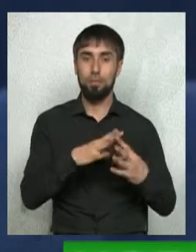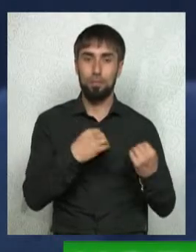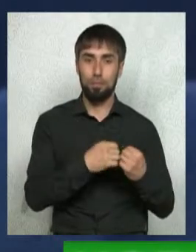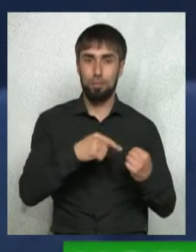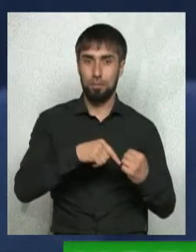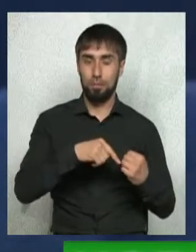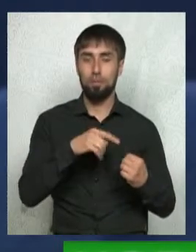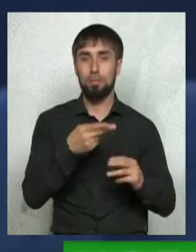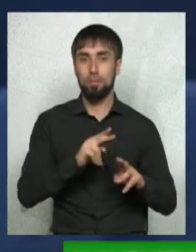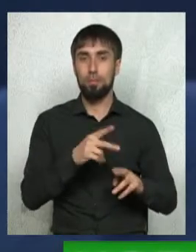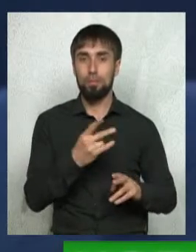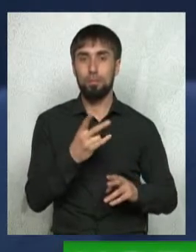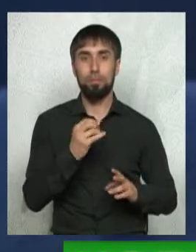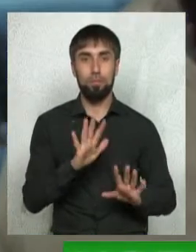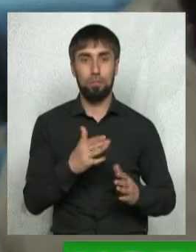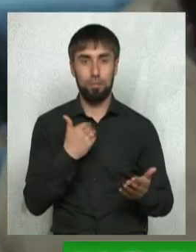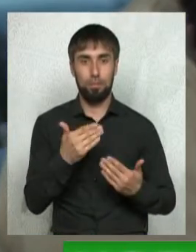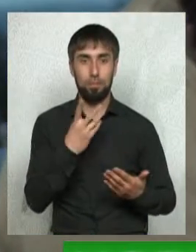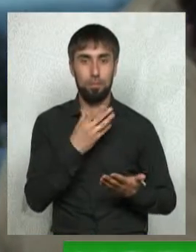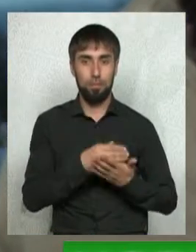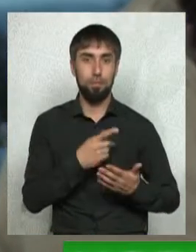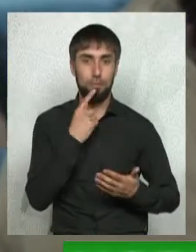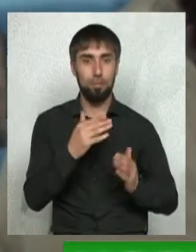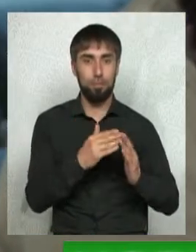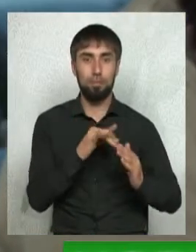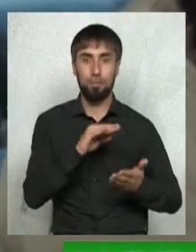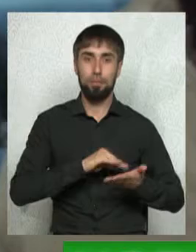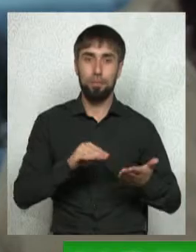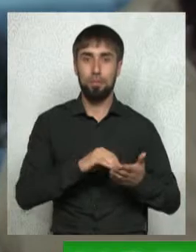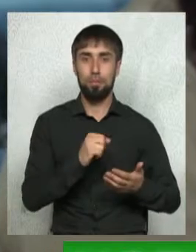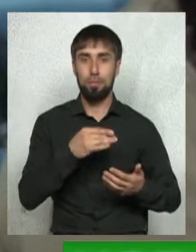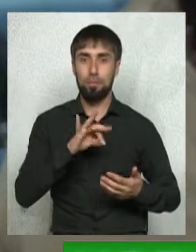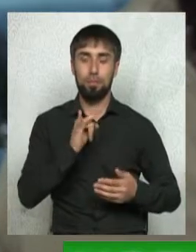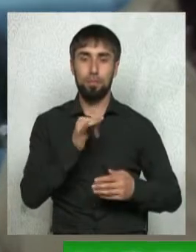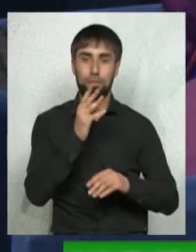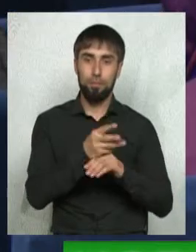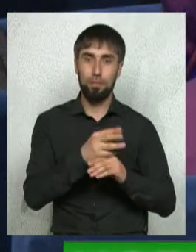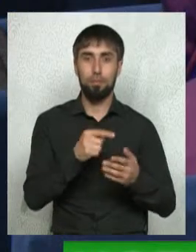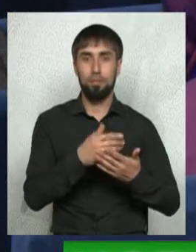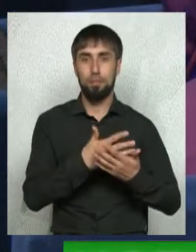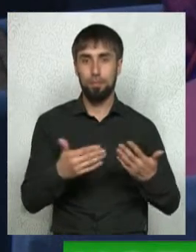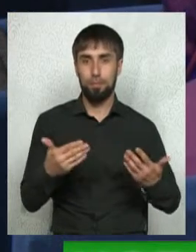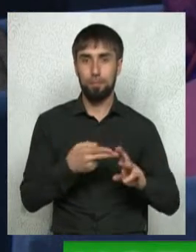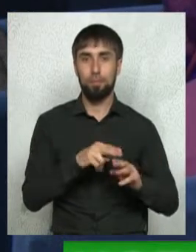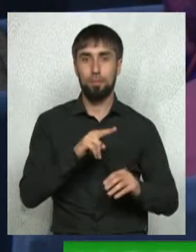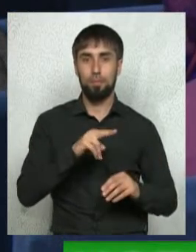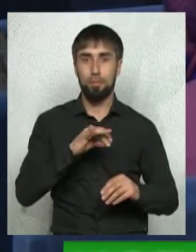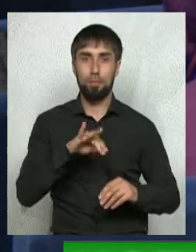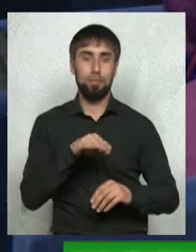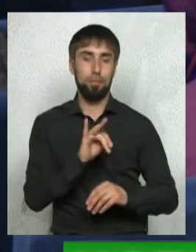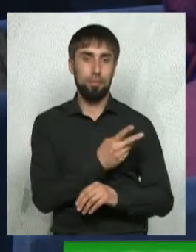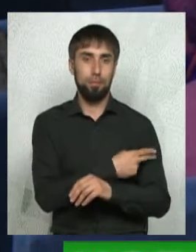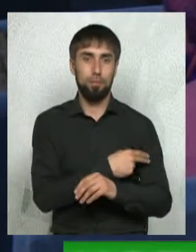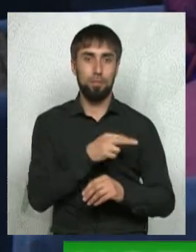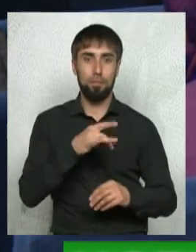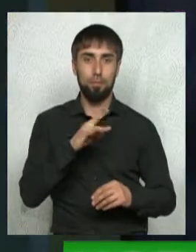кругу. Для этого нужно не только общаться на своем языке дома, но и записывать аудио или видеоэнциклопедию с различными диалектами, сказками,